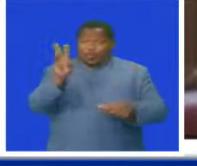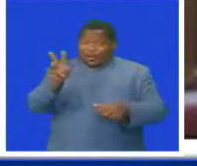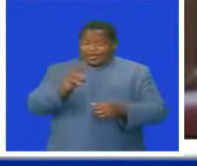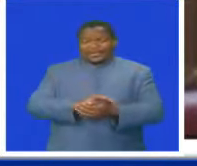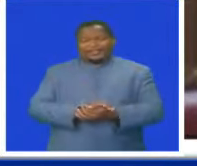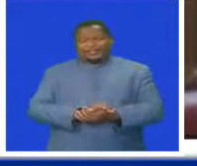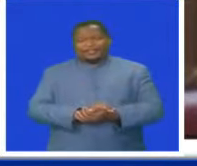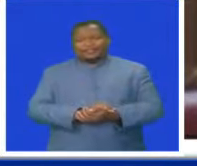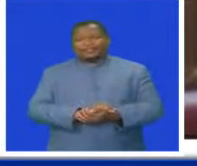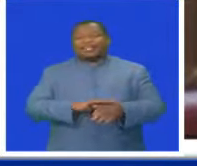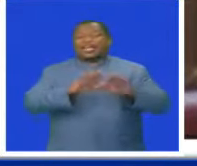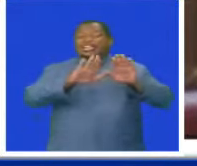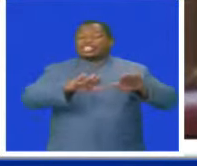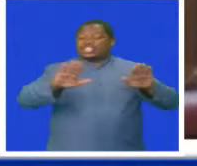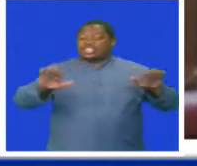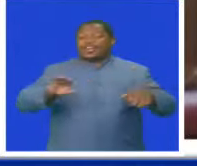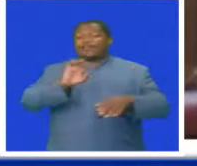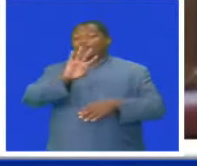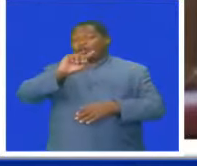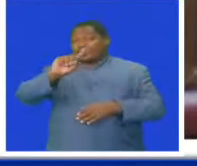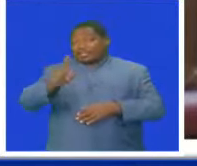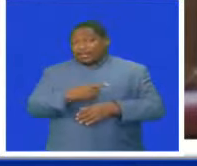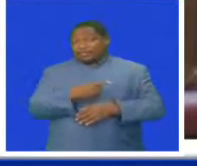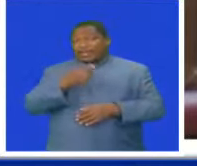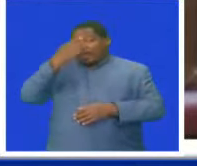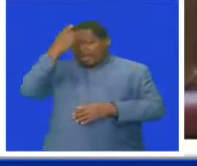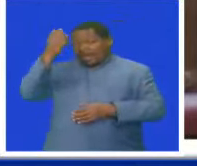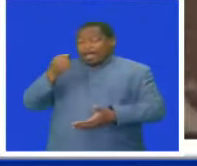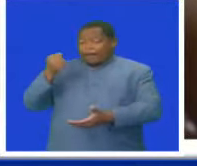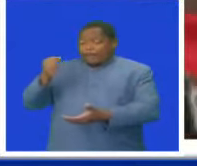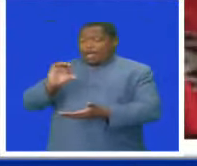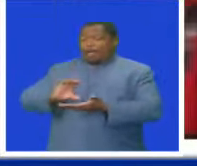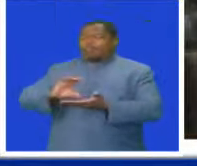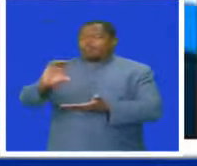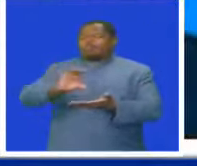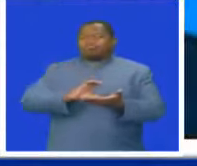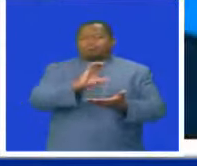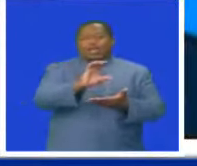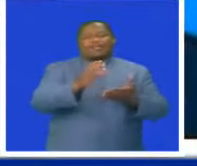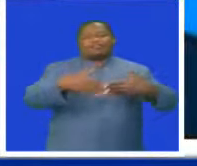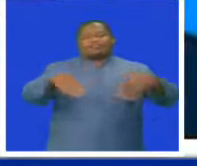kwetinkulungwane letine bafundzi lasebathole umfundzate wahulumende kulomnyaka.